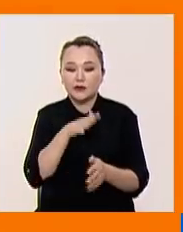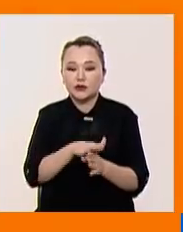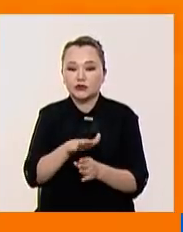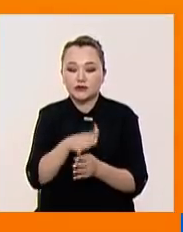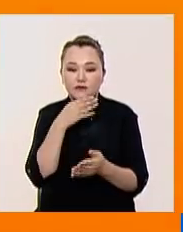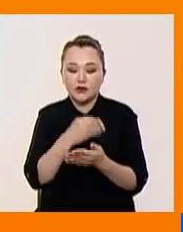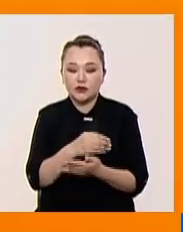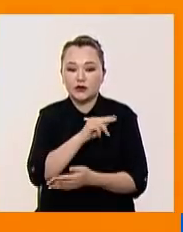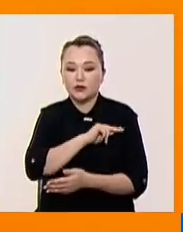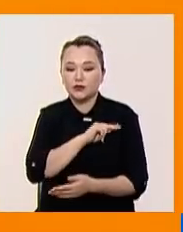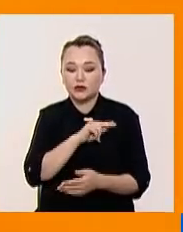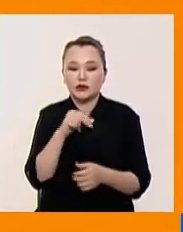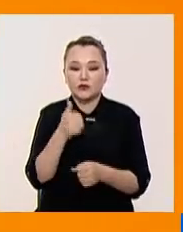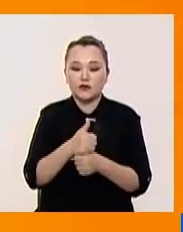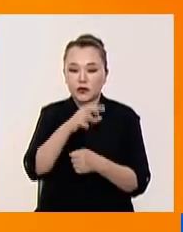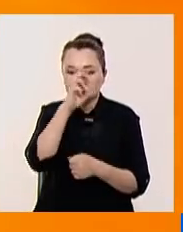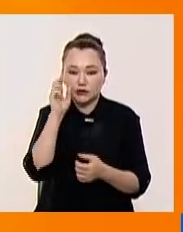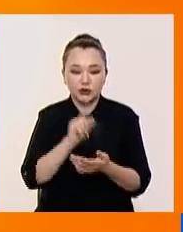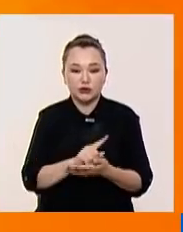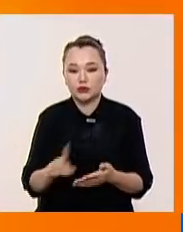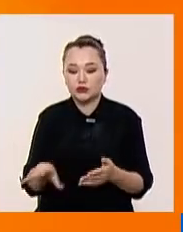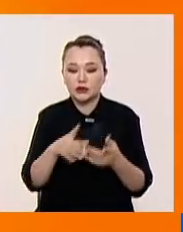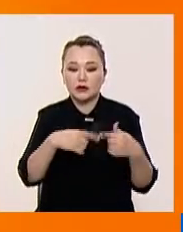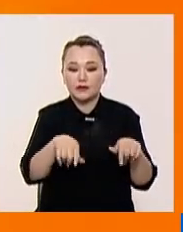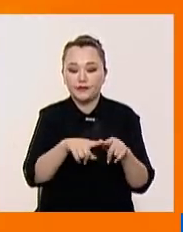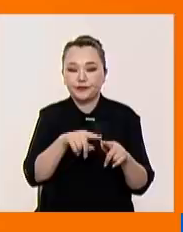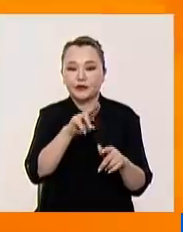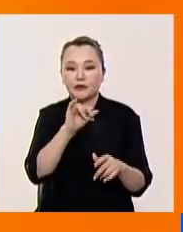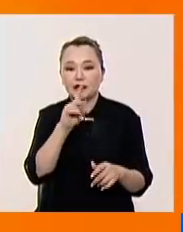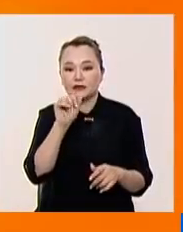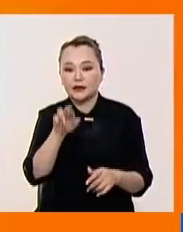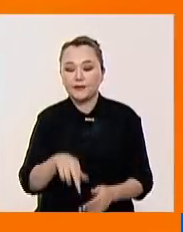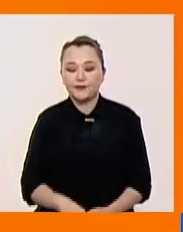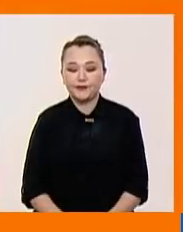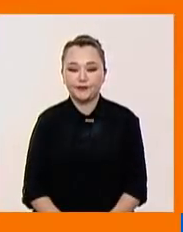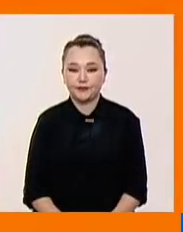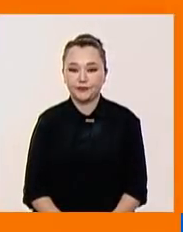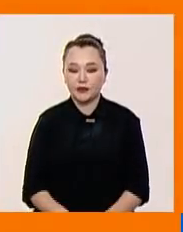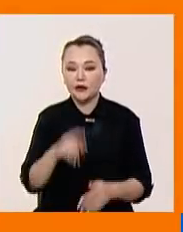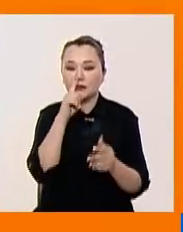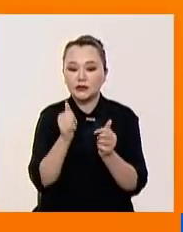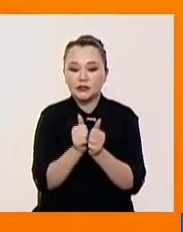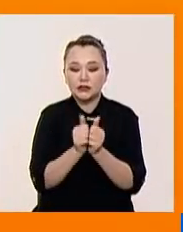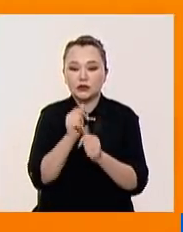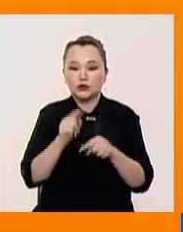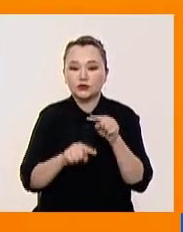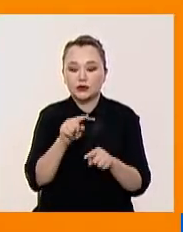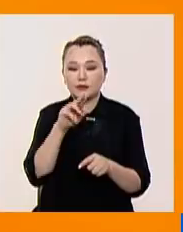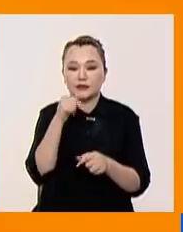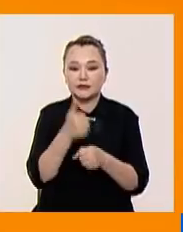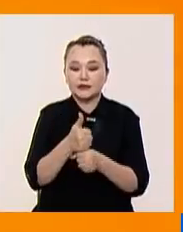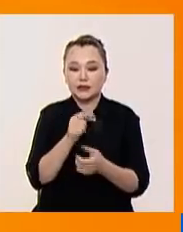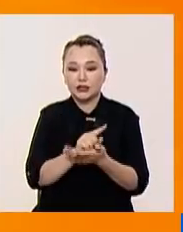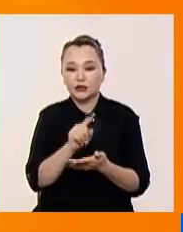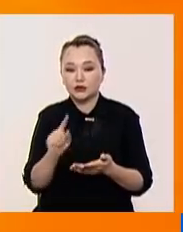своих полномочий глава государства не должен состоять в политической партии. Близкие родственники президента не вправе